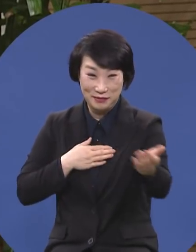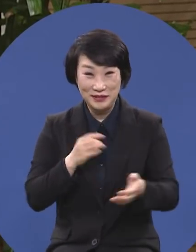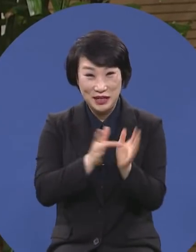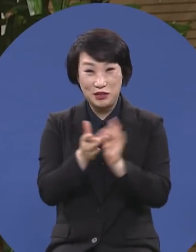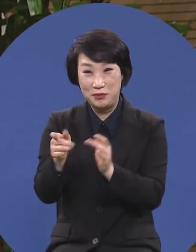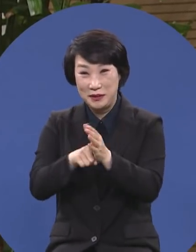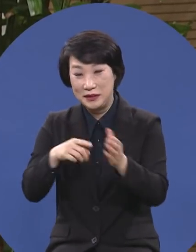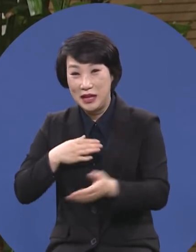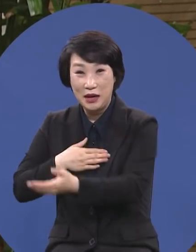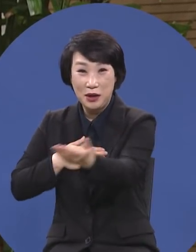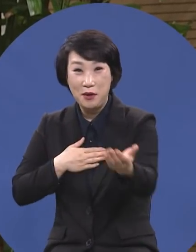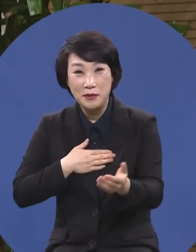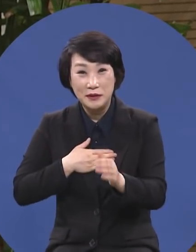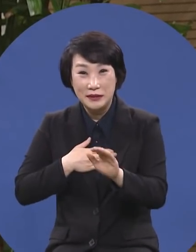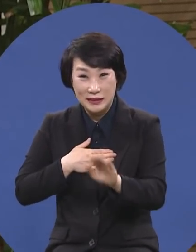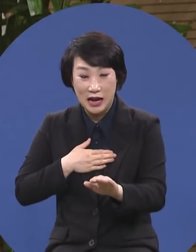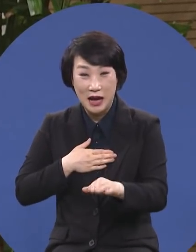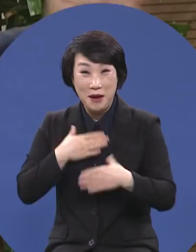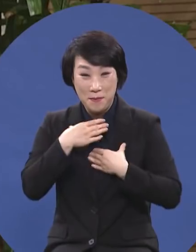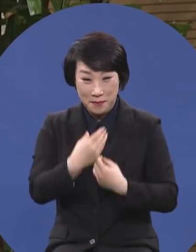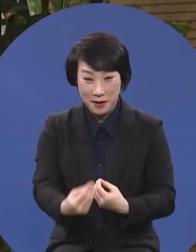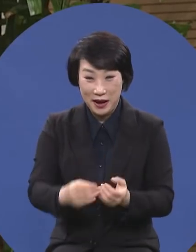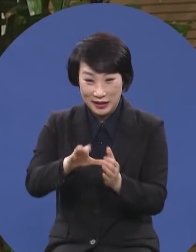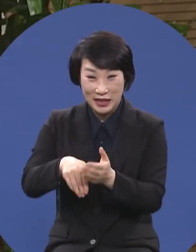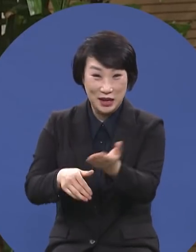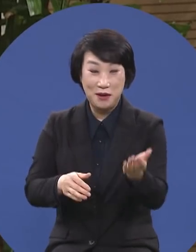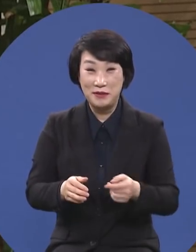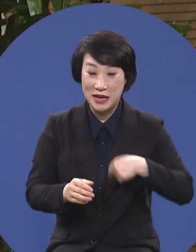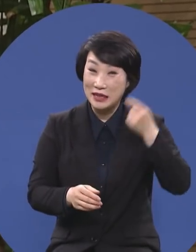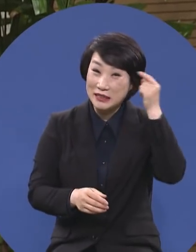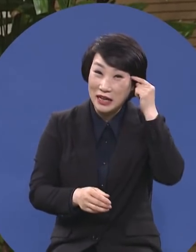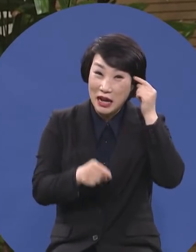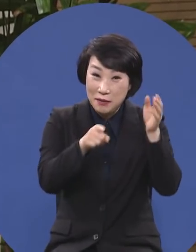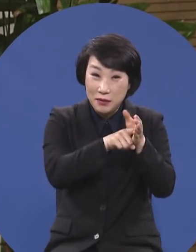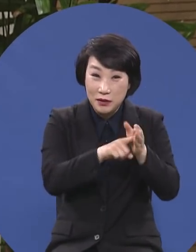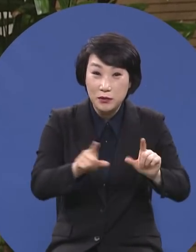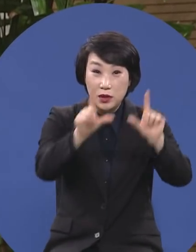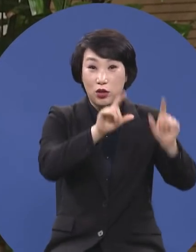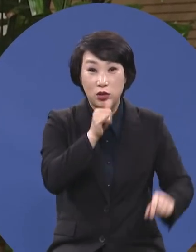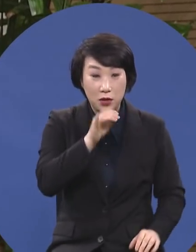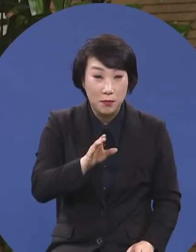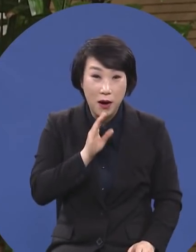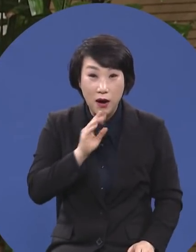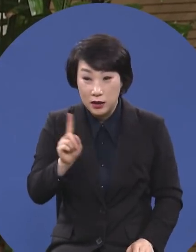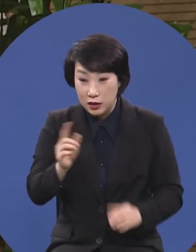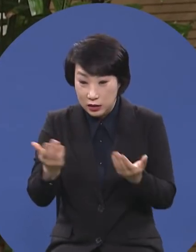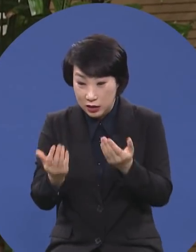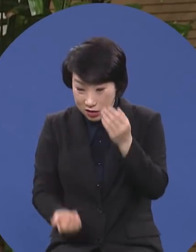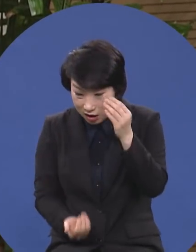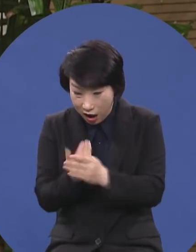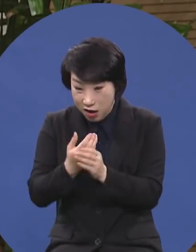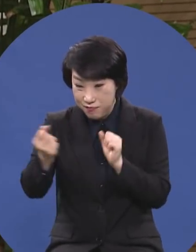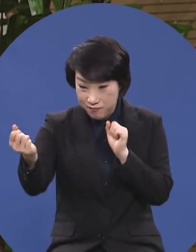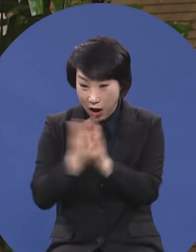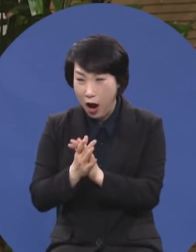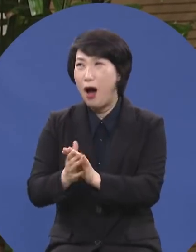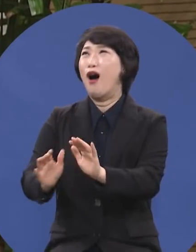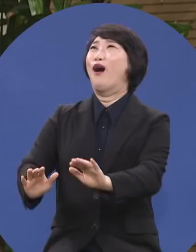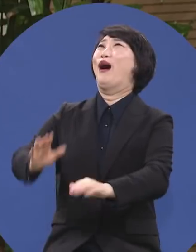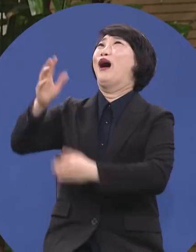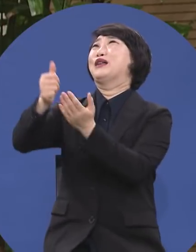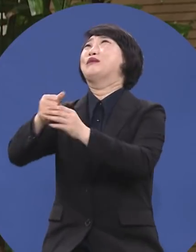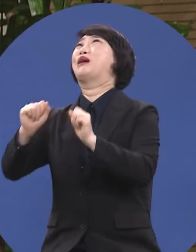믿는 사람들이 그저 평안할 때는 자기 신념으로 신앙생활해. 그러다 무슨 일이 딱 구두치면